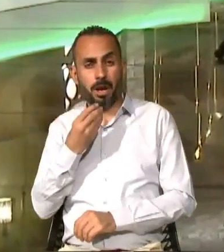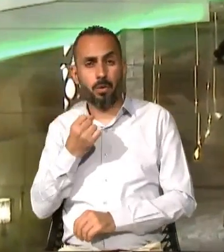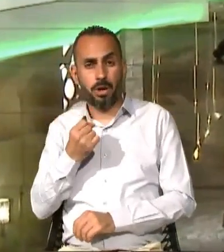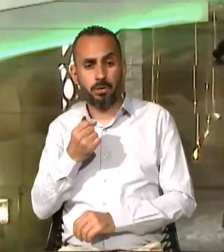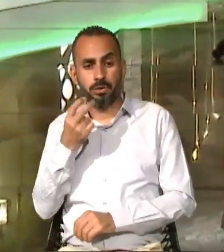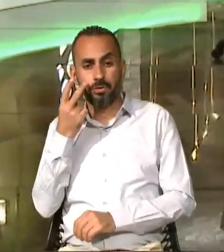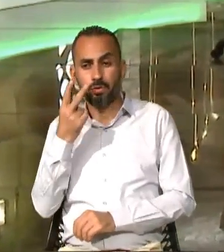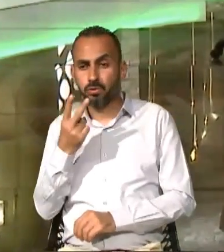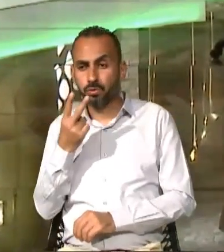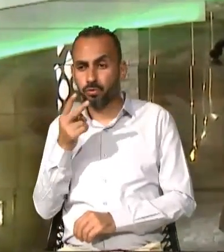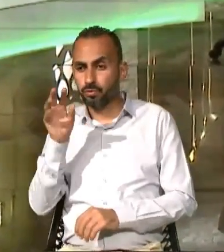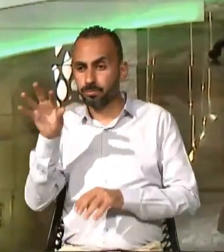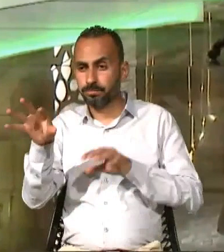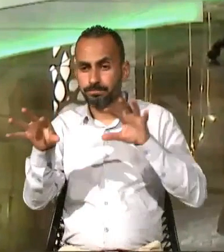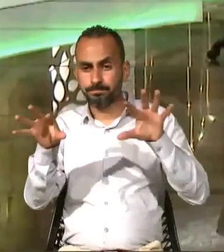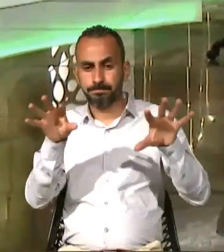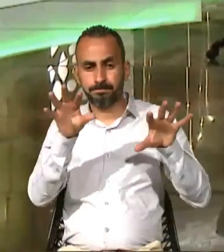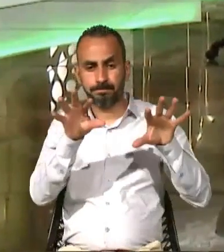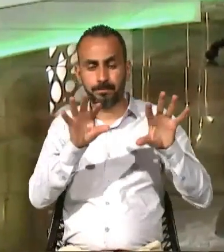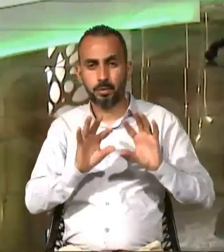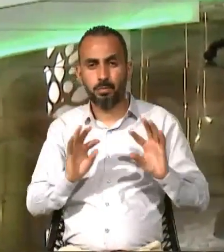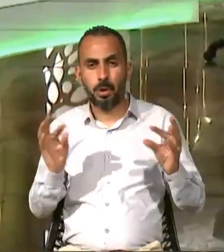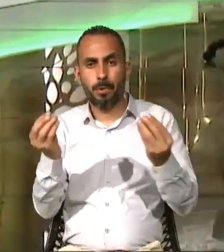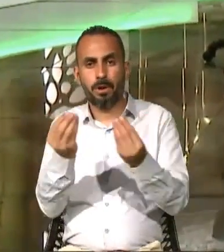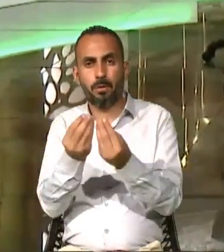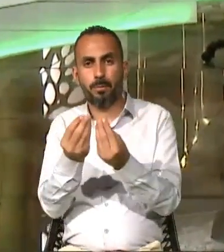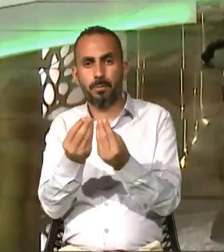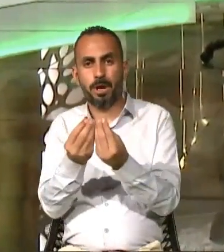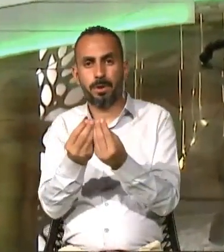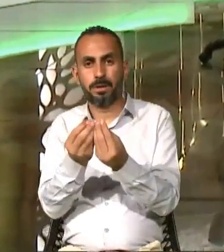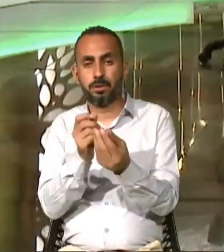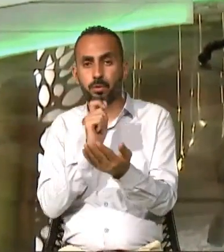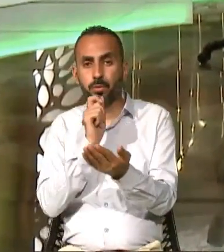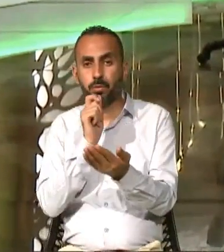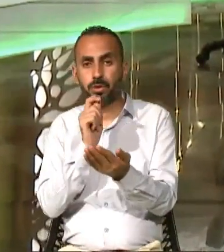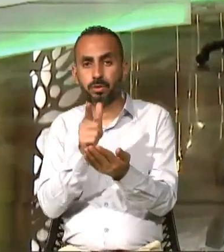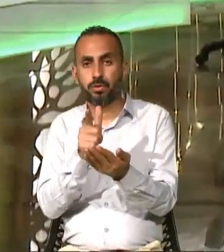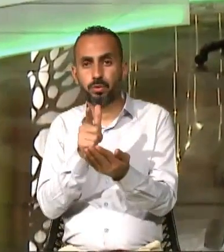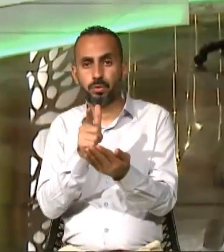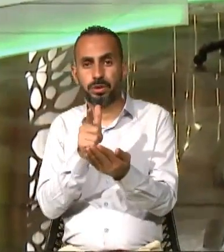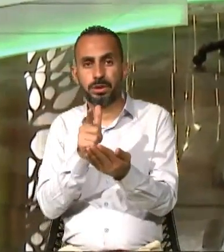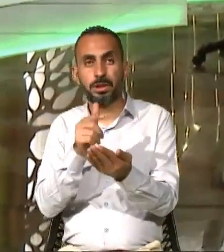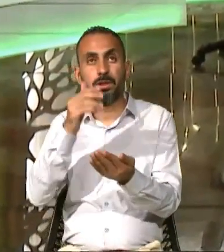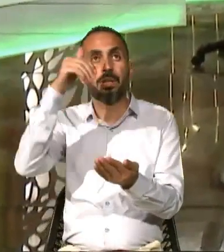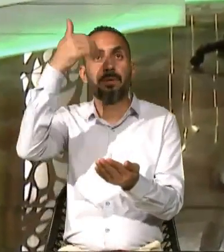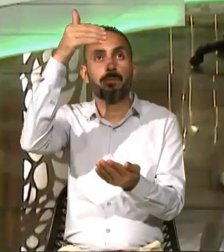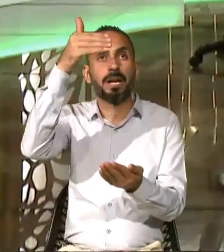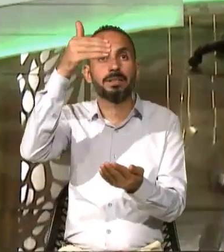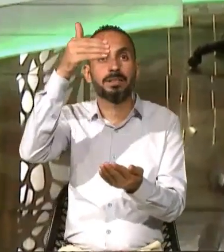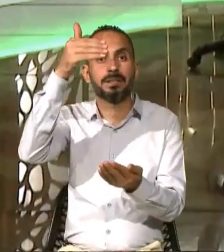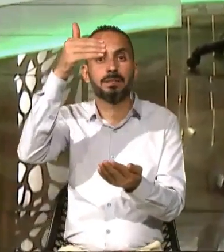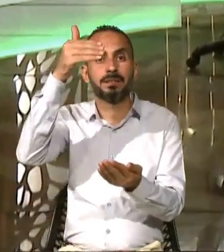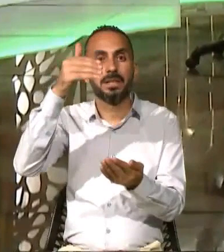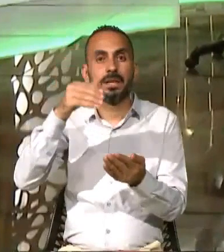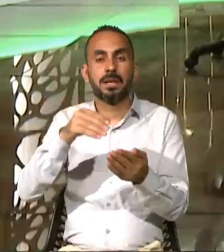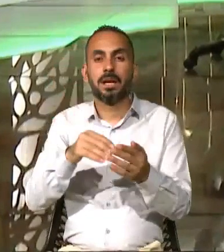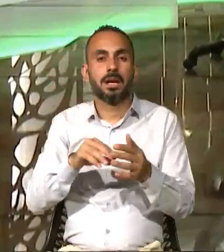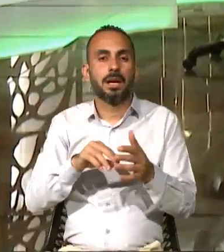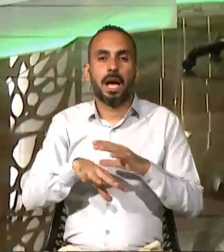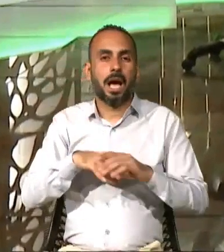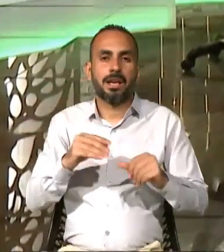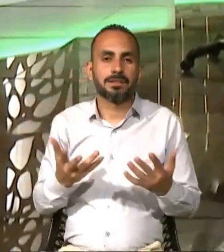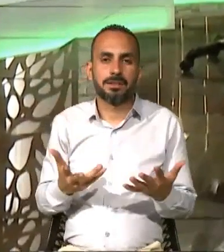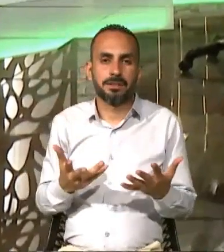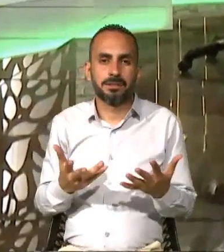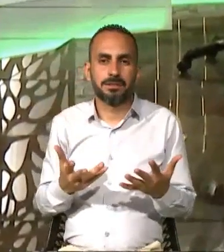ويجمعها ويربطها بطريقة إنه يقول ما سوف يكون إنه يحدث. لكن ده مش معناه